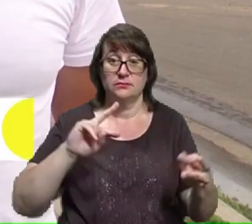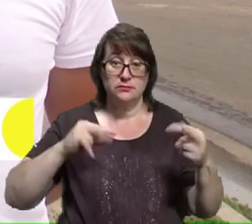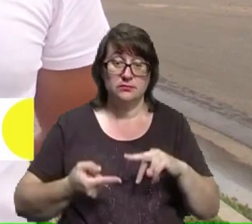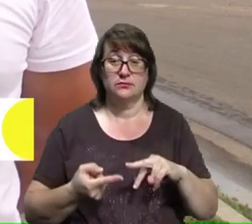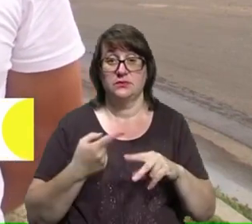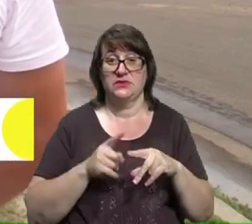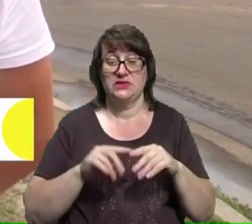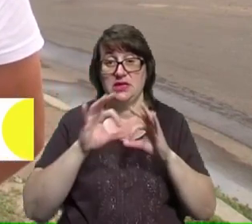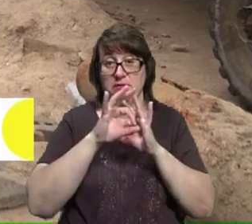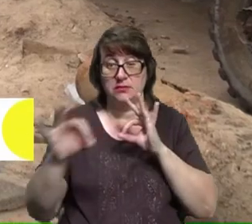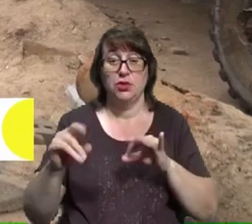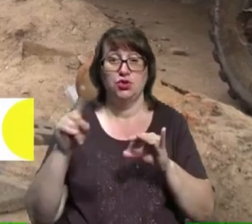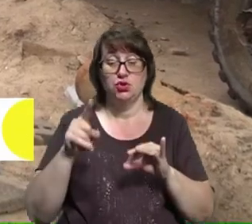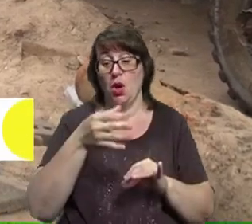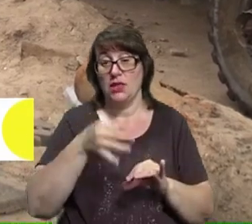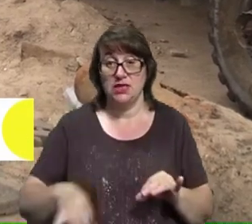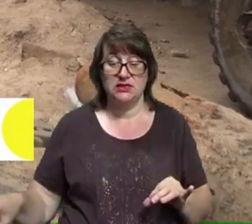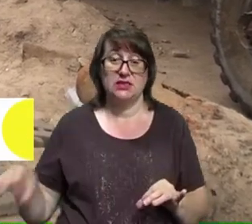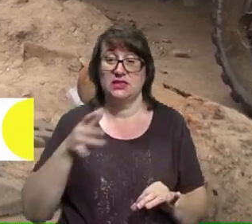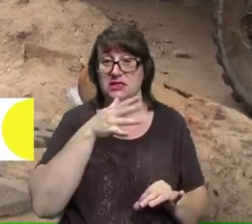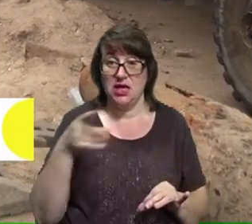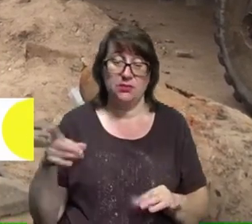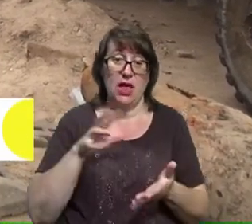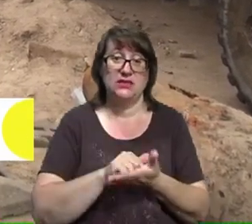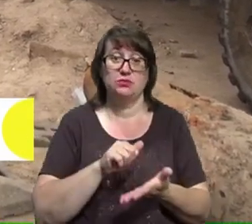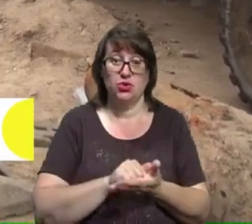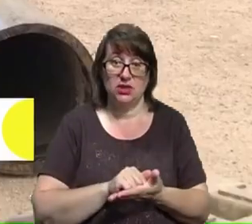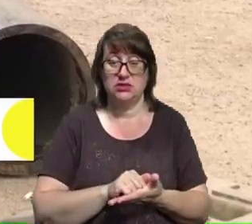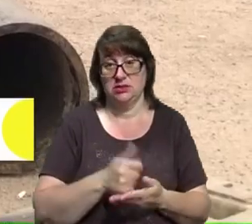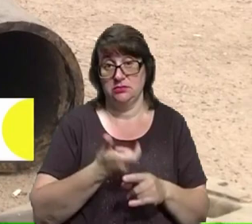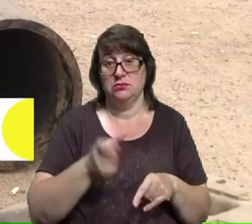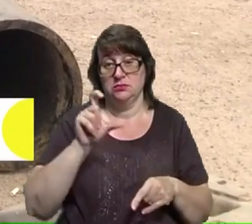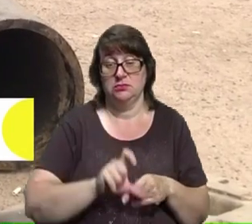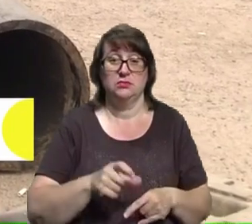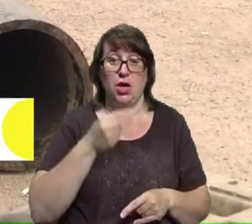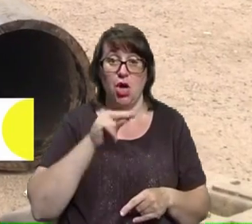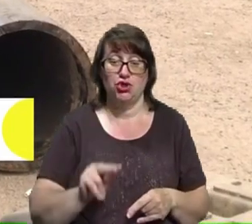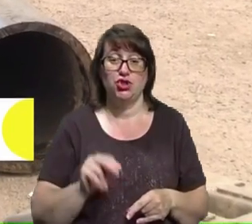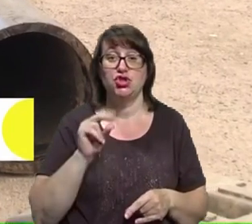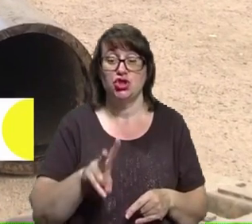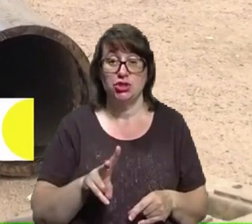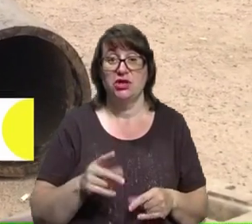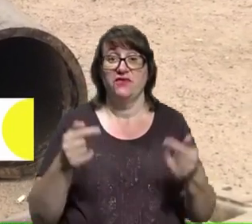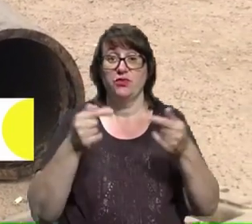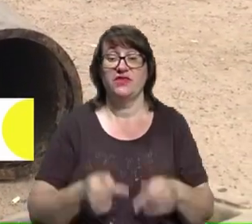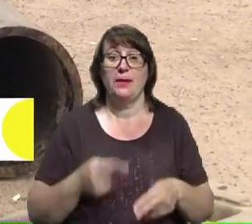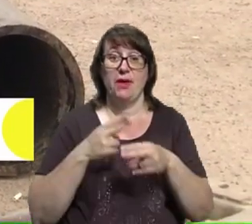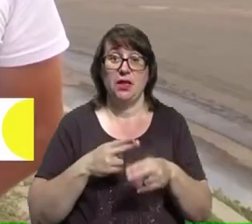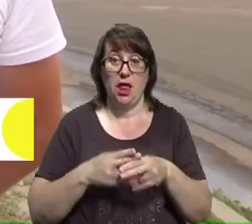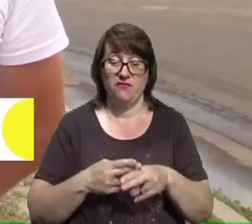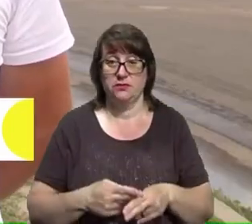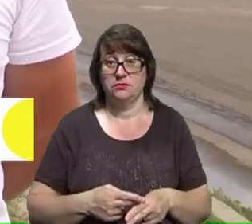що каналізації. Термін експлуатації їх набагато кращий, ніж відповідно металевих стальних